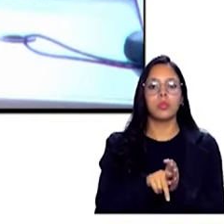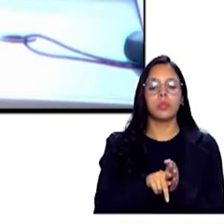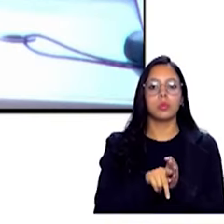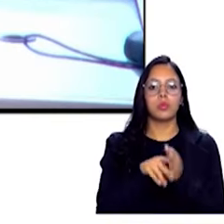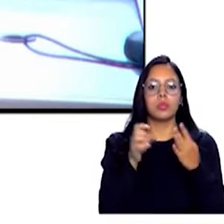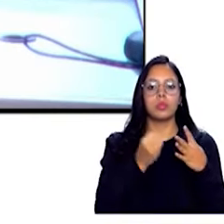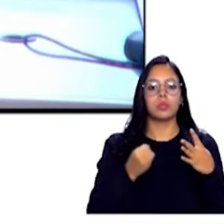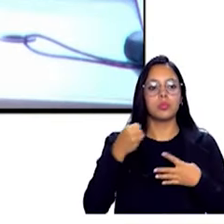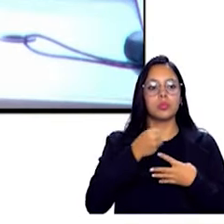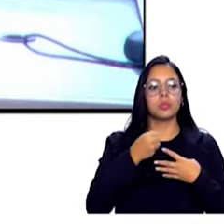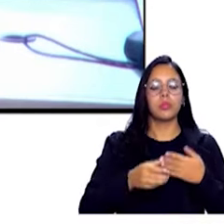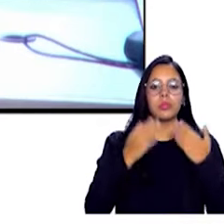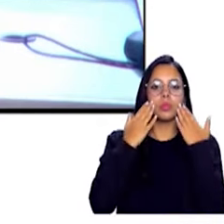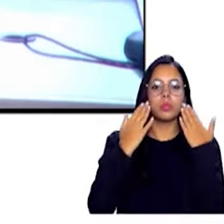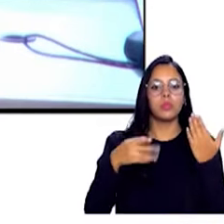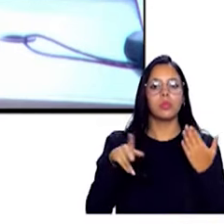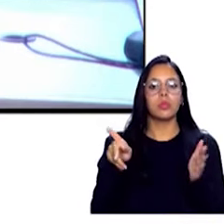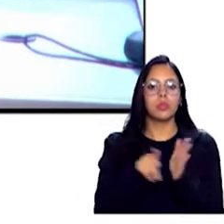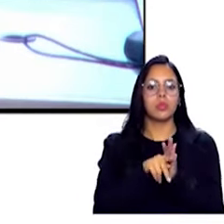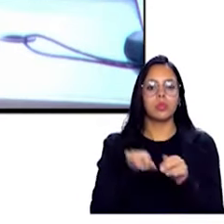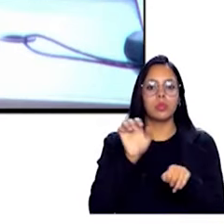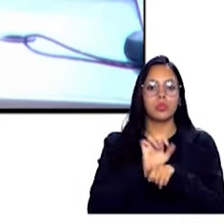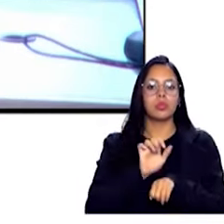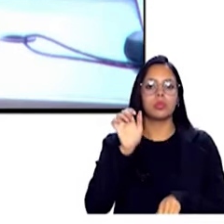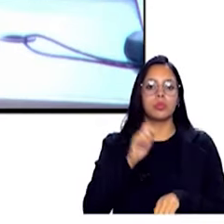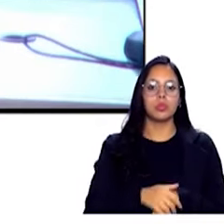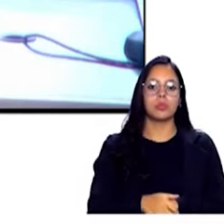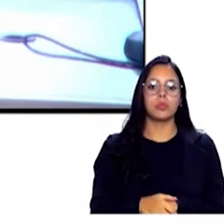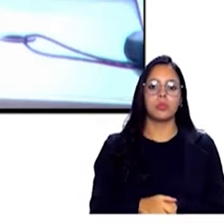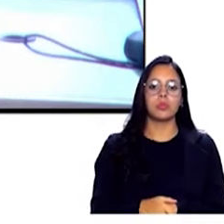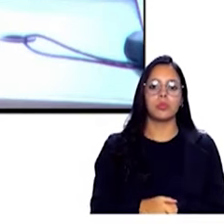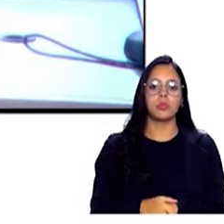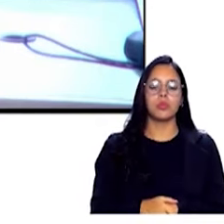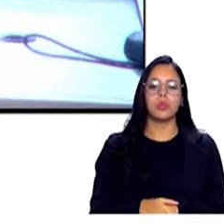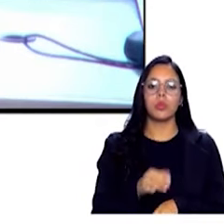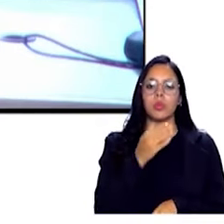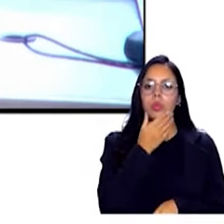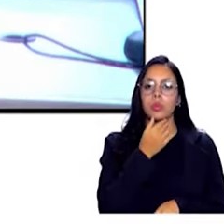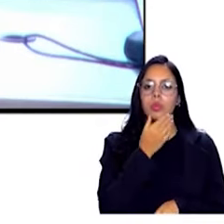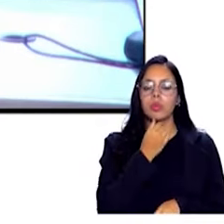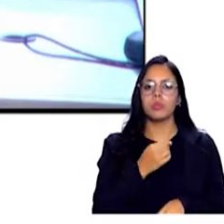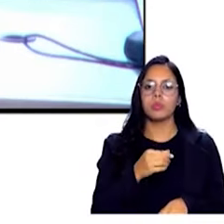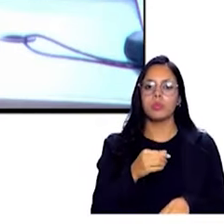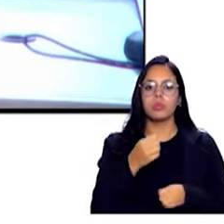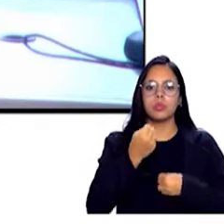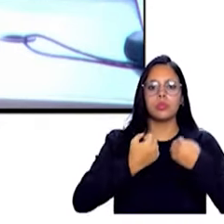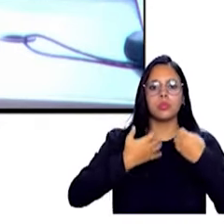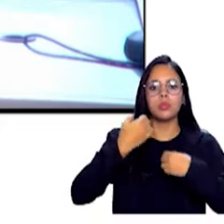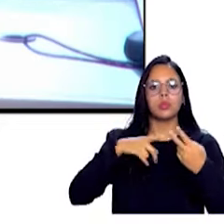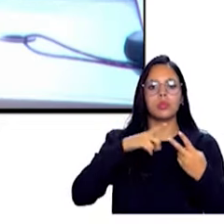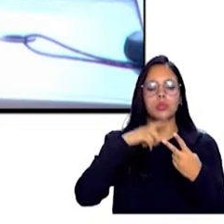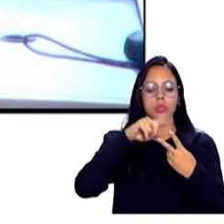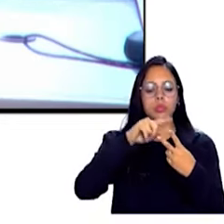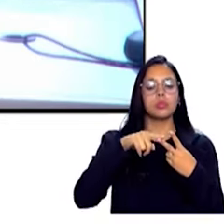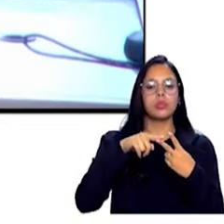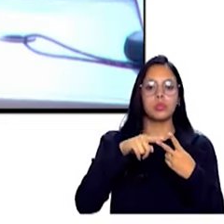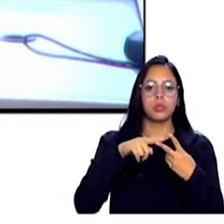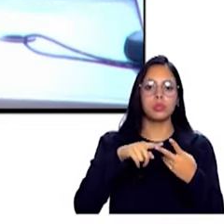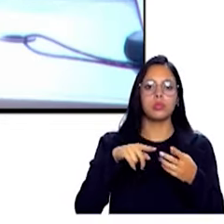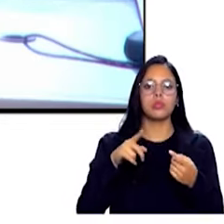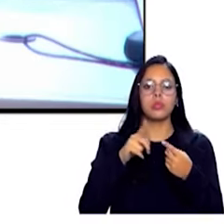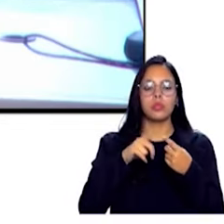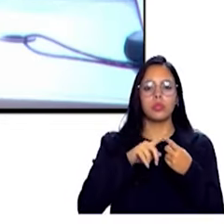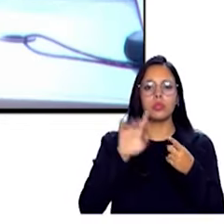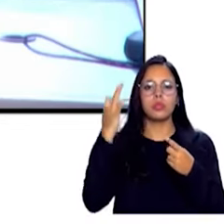on a l'habitude de distinguer deux Formes de modles La France est l'arch Du Premier